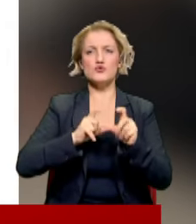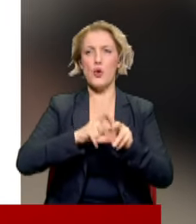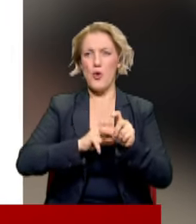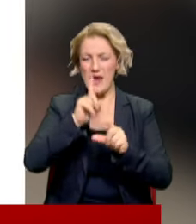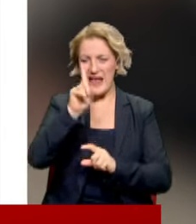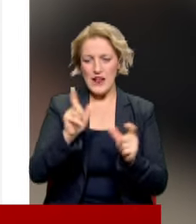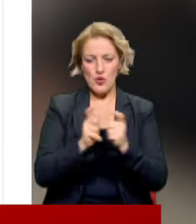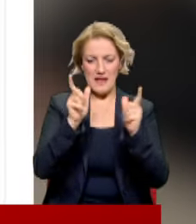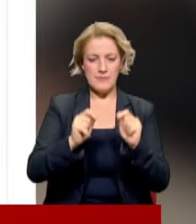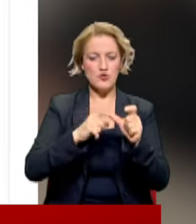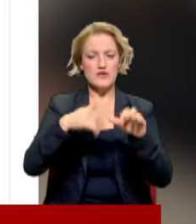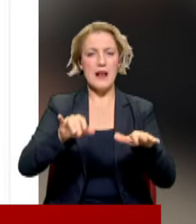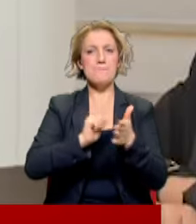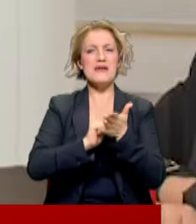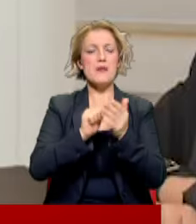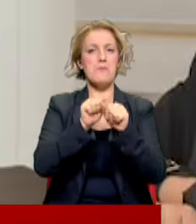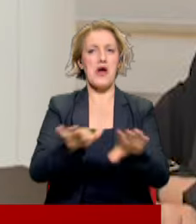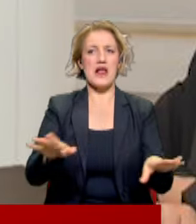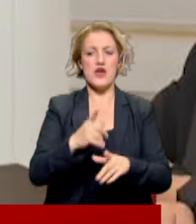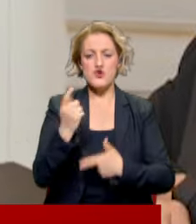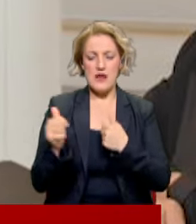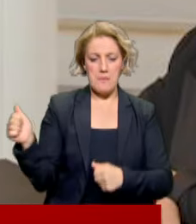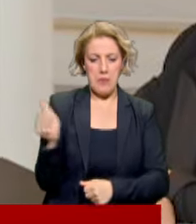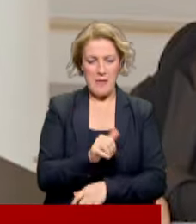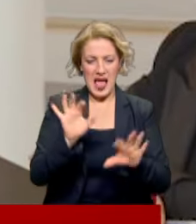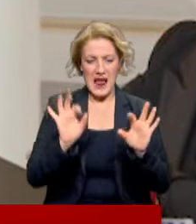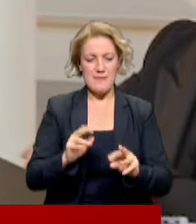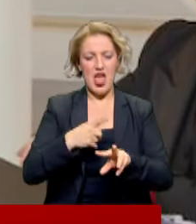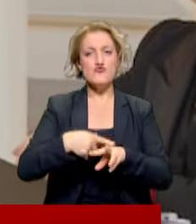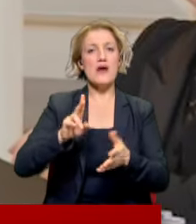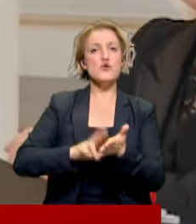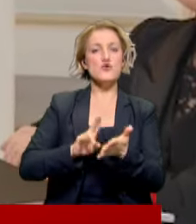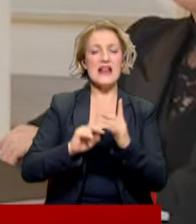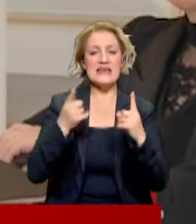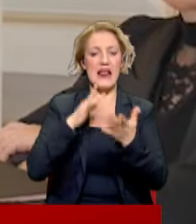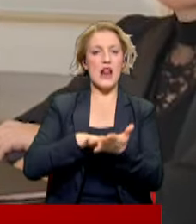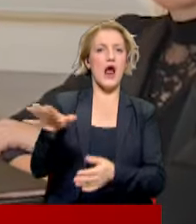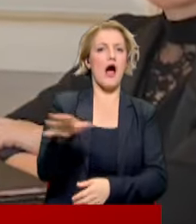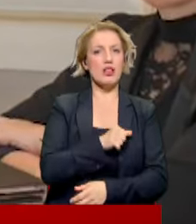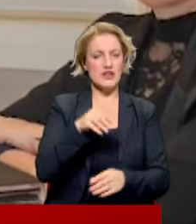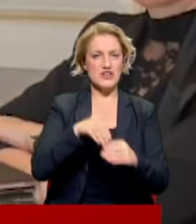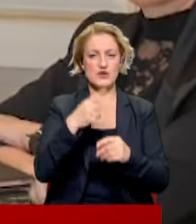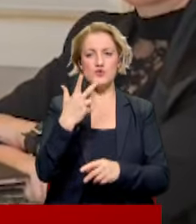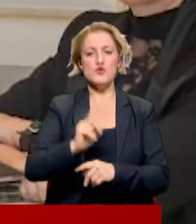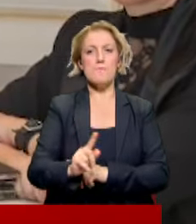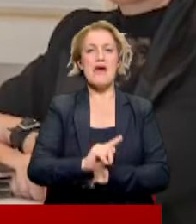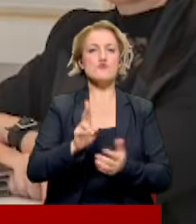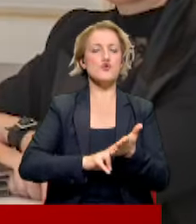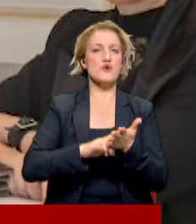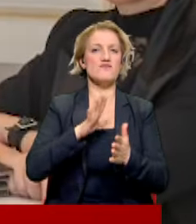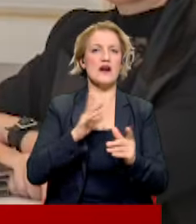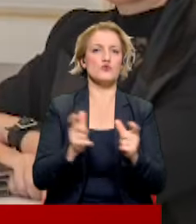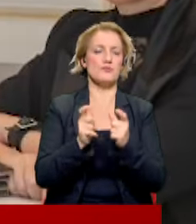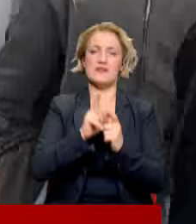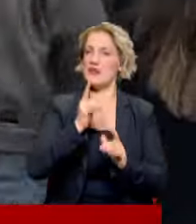toplantısını yaptı, yine sosyal medyadan paylaştı. Göreve gelir gelmez encümen üyelerinin yetkisini ellerinden aldığı için 3 memur üye vardı